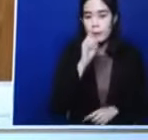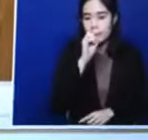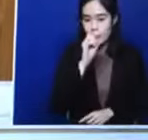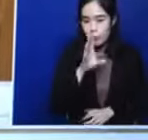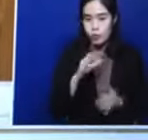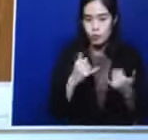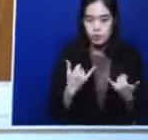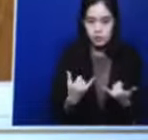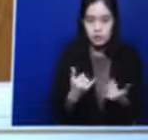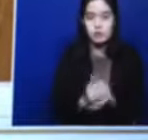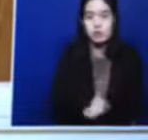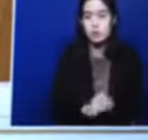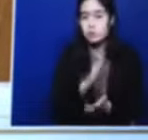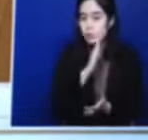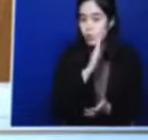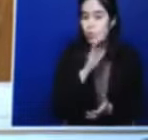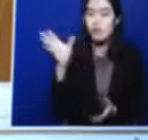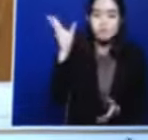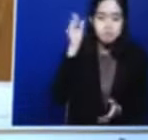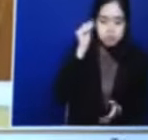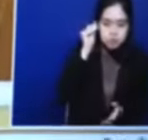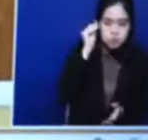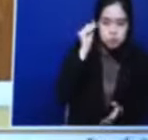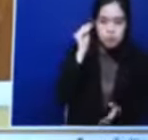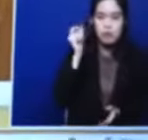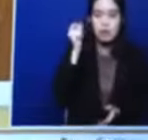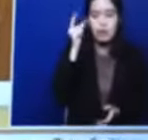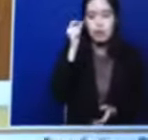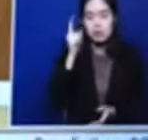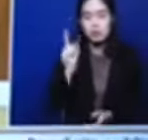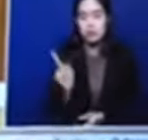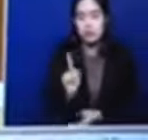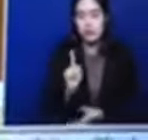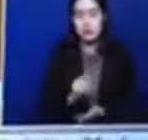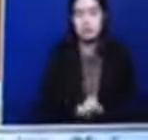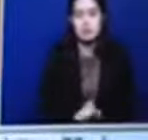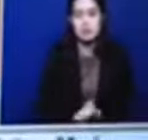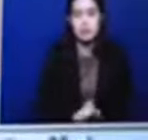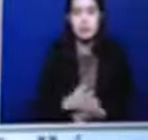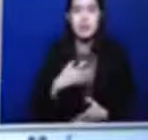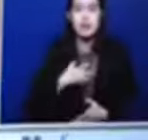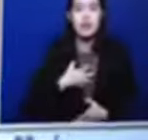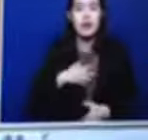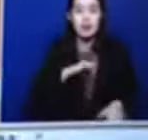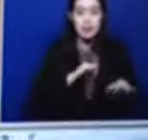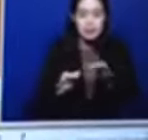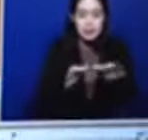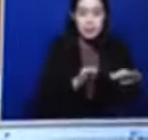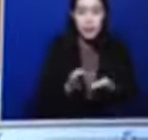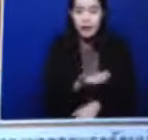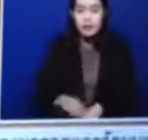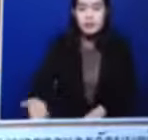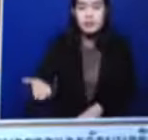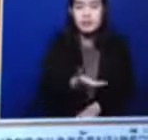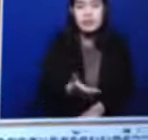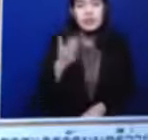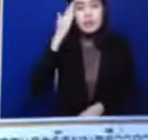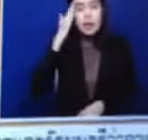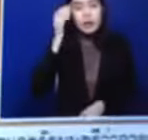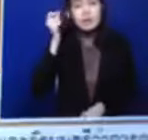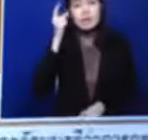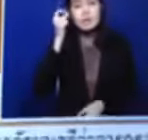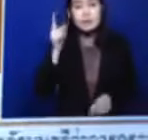ความซึ่งหากว่าฟังแล้วอาจจะเข้าใจว่าถ้าเป็นไปตามนั้นจะทำให้เกิดความเข้าใจผิดแล้วก็เกิดความตื่นตระหนกตกใจขึ้นเ